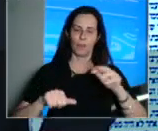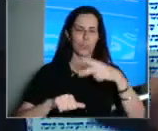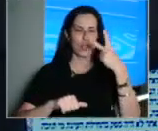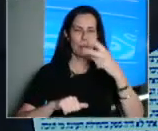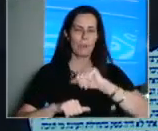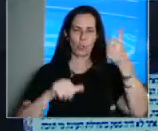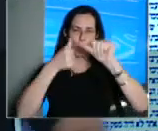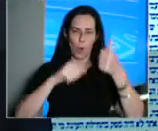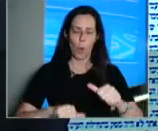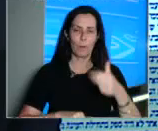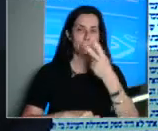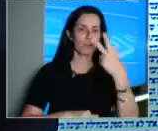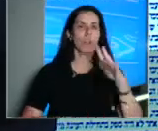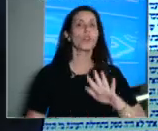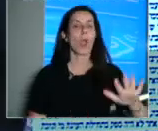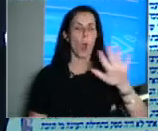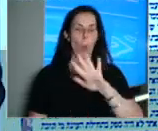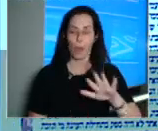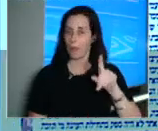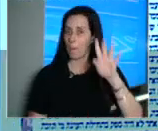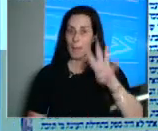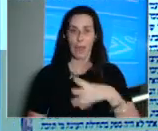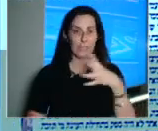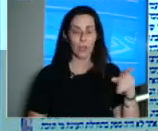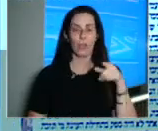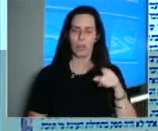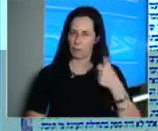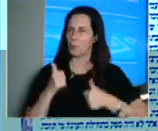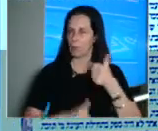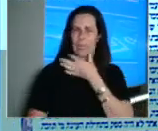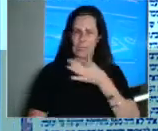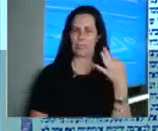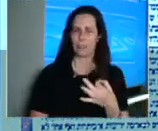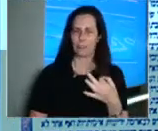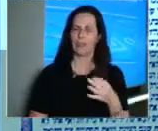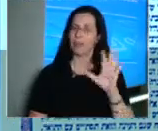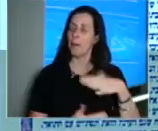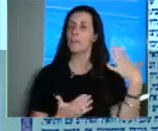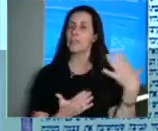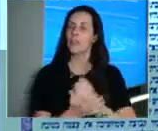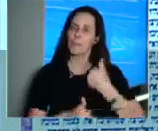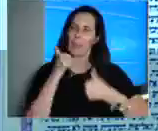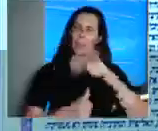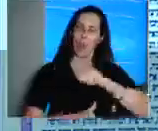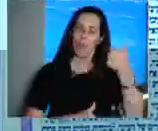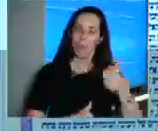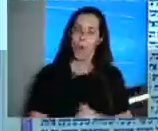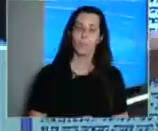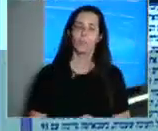שניים בסופר קופה, 23 באירופה. אני מזכיר לכם שברצלונה היא קנדידטית רצינית לזכות גם בליגת